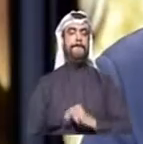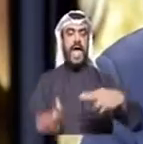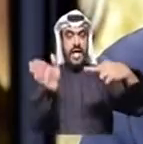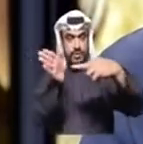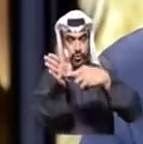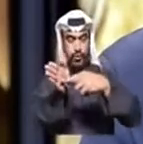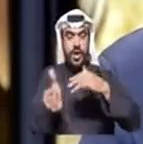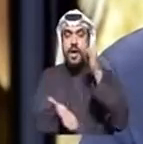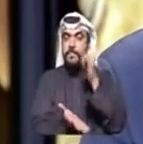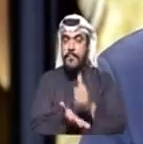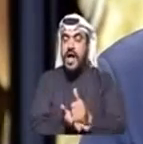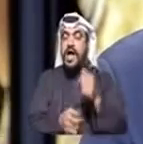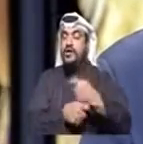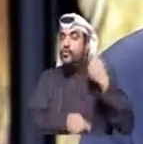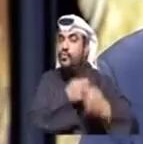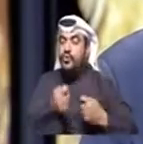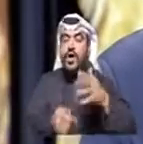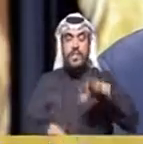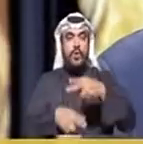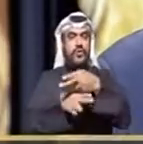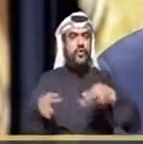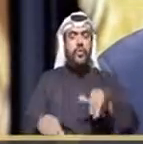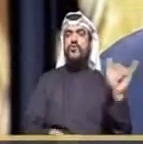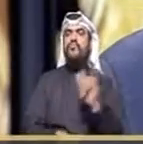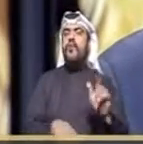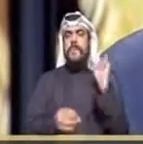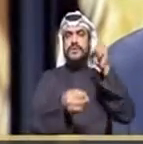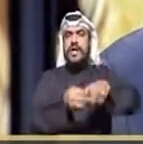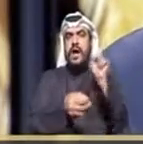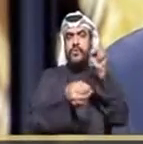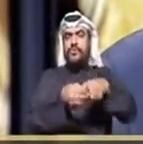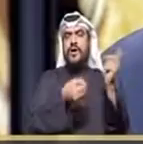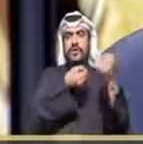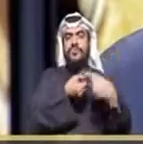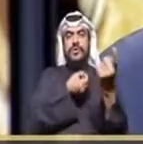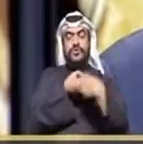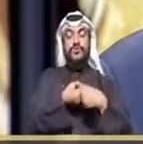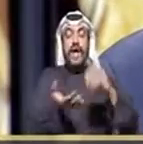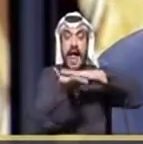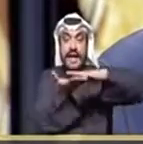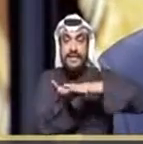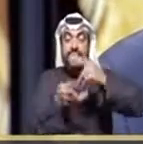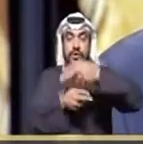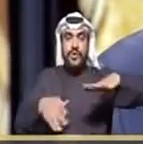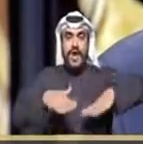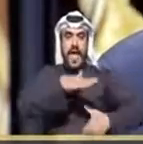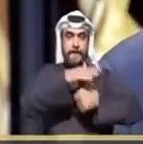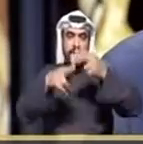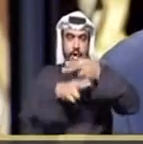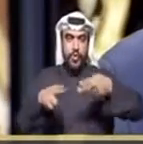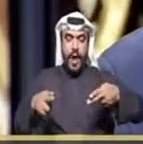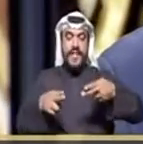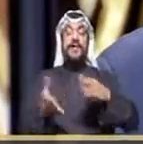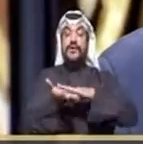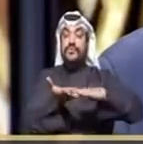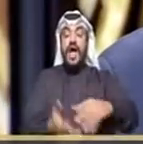دور دولة الكويت كان دور محوري. الكويت استضافت وتحت رعاية كريمة من صاحب السمو أمير